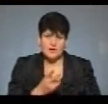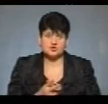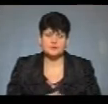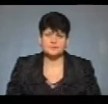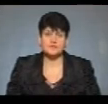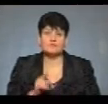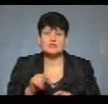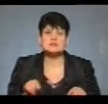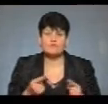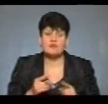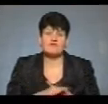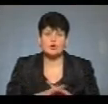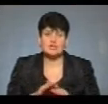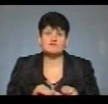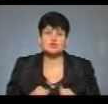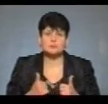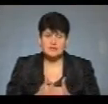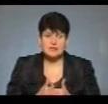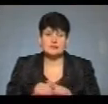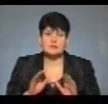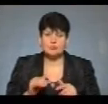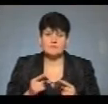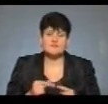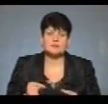вони створять виконавчий комітет, потім, тобто,